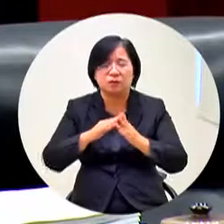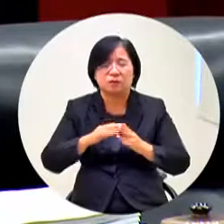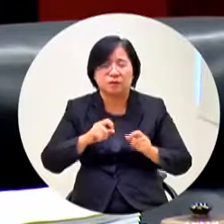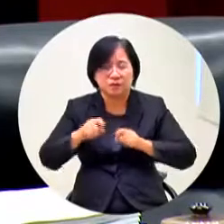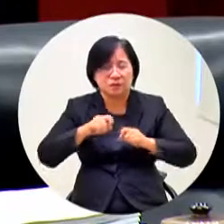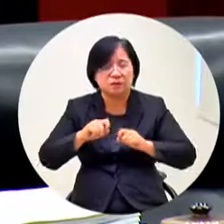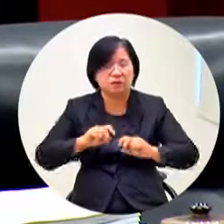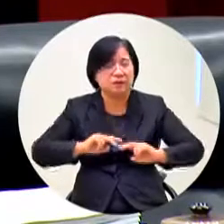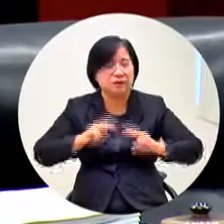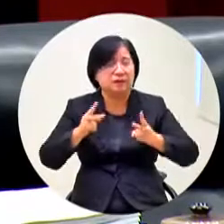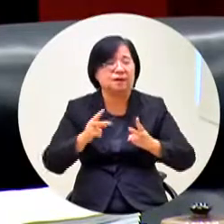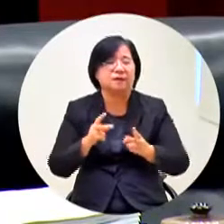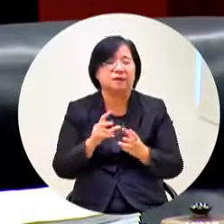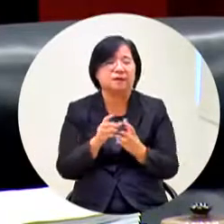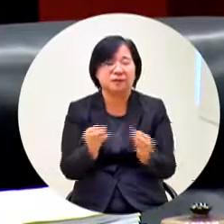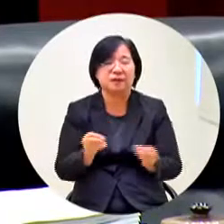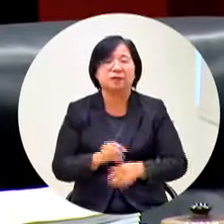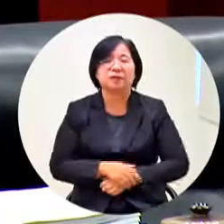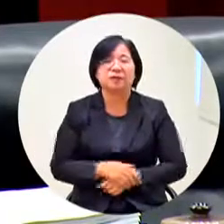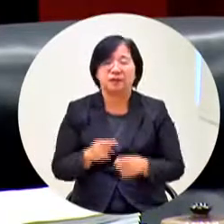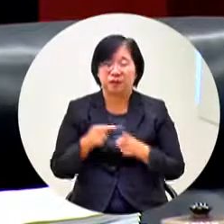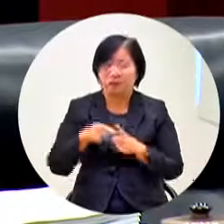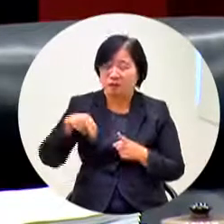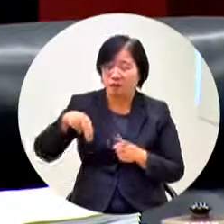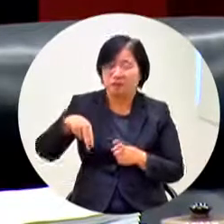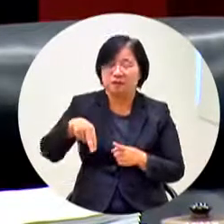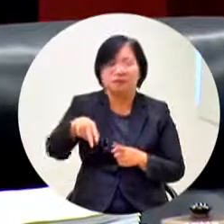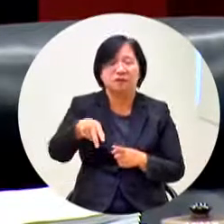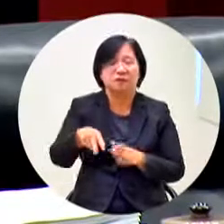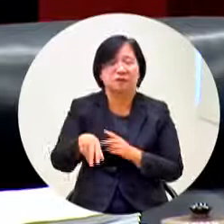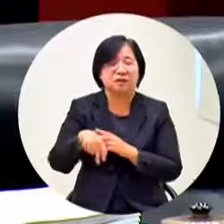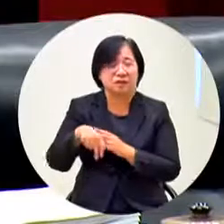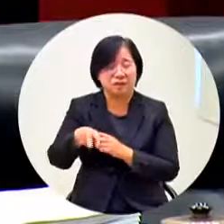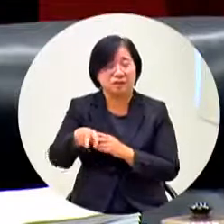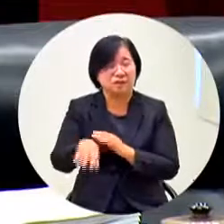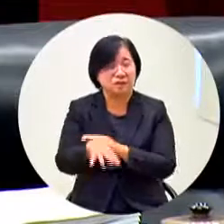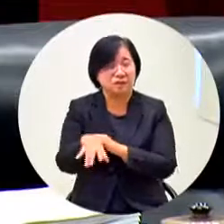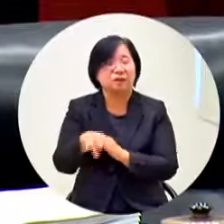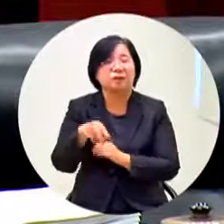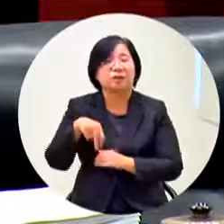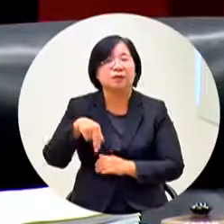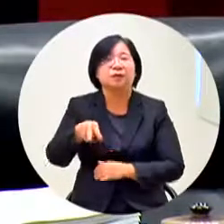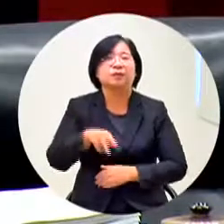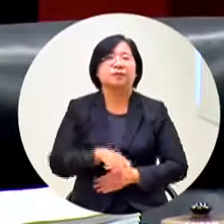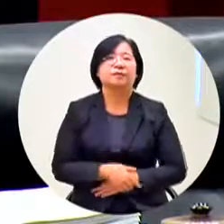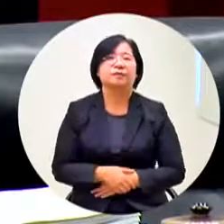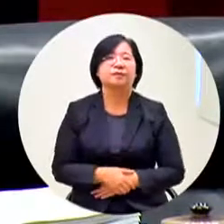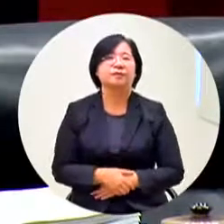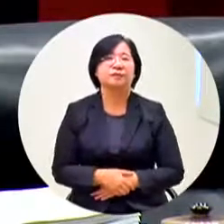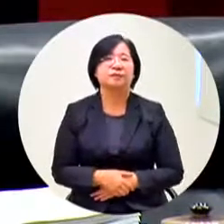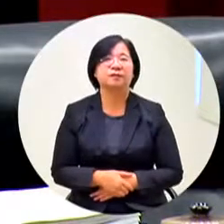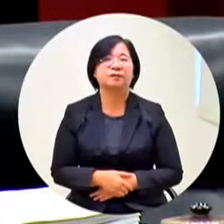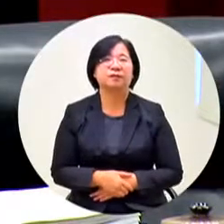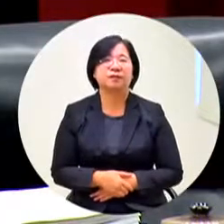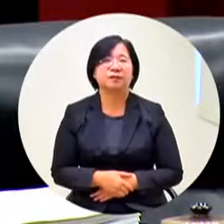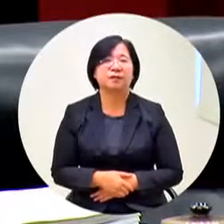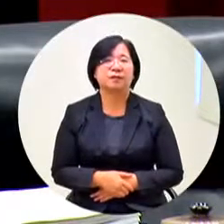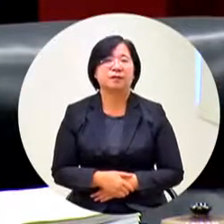为那个是一个人行道的通行空间，刚刚我有特别秀给你们看过了，它只是一